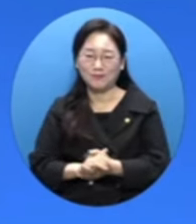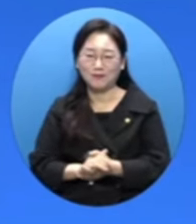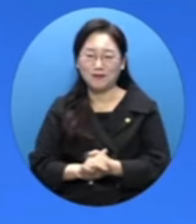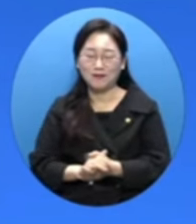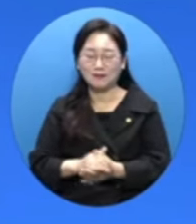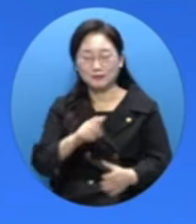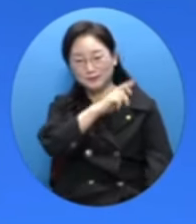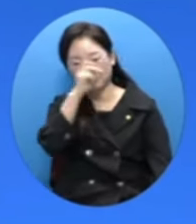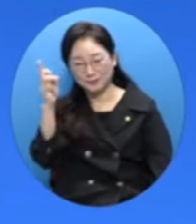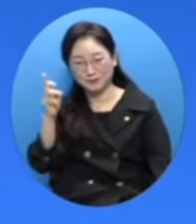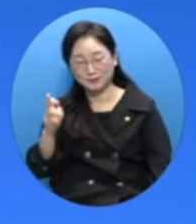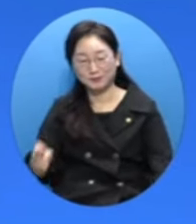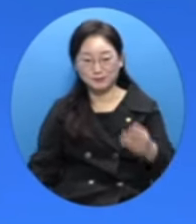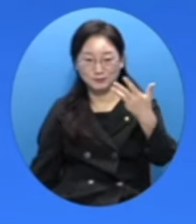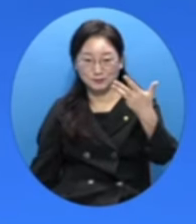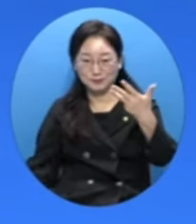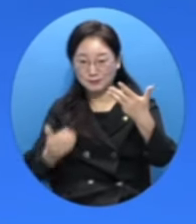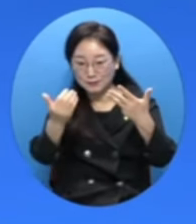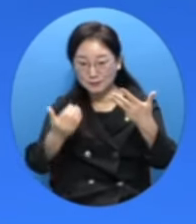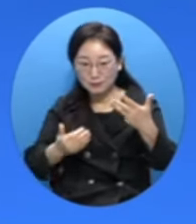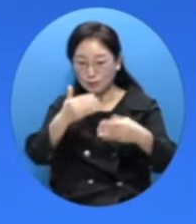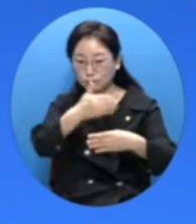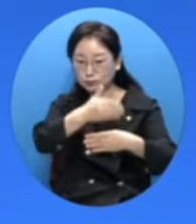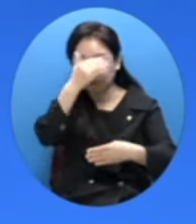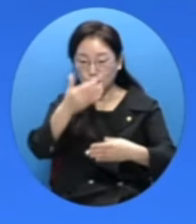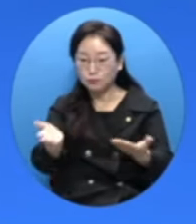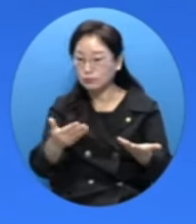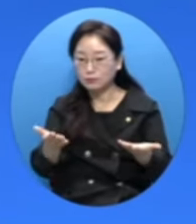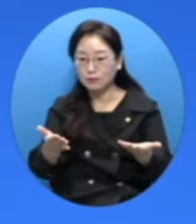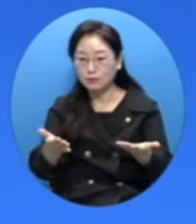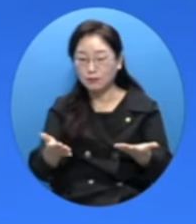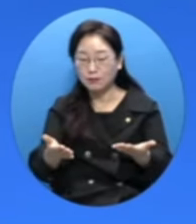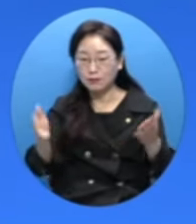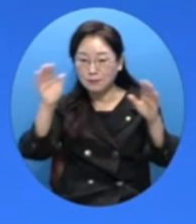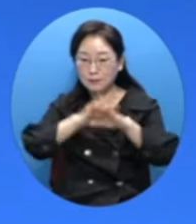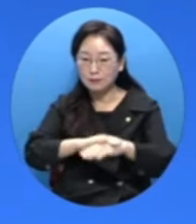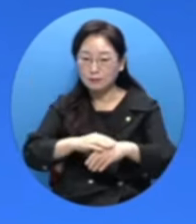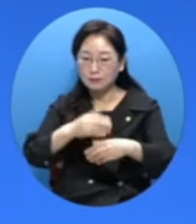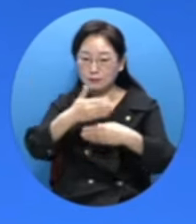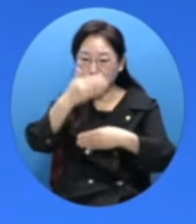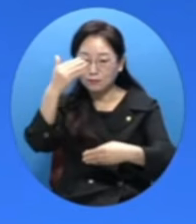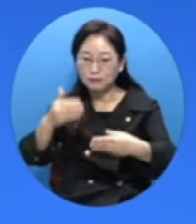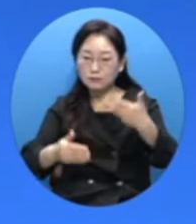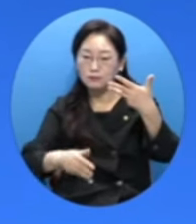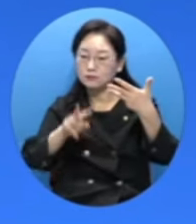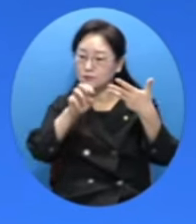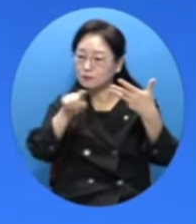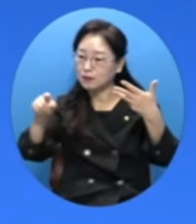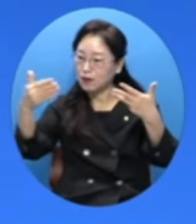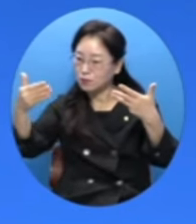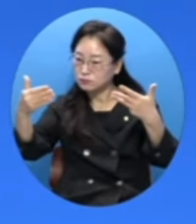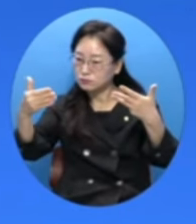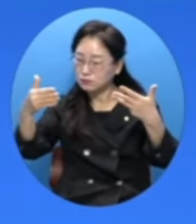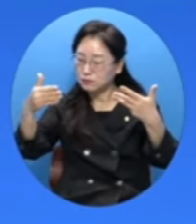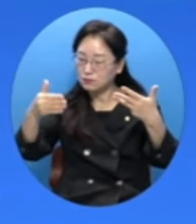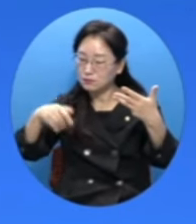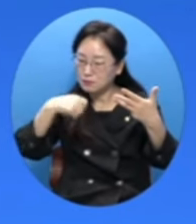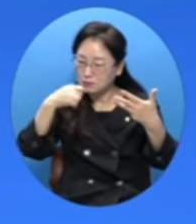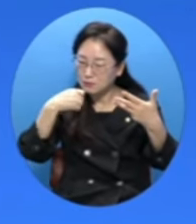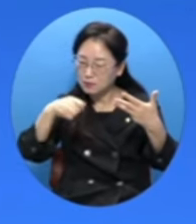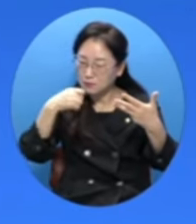저녁 8시 전에는 문을 여는 데가 없고 저녁 식사를 8시 반 9시쯤 시작해갖고 밤 11시 반까지 밥을